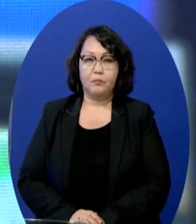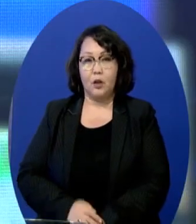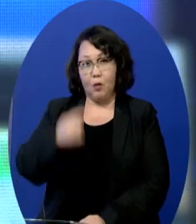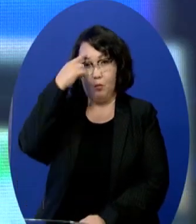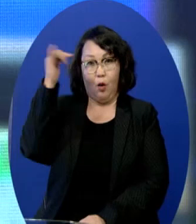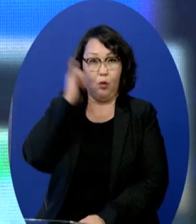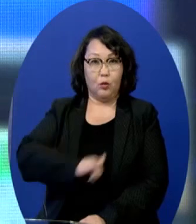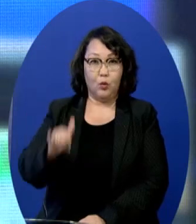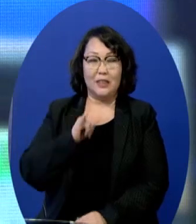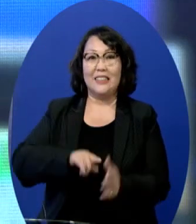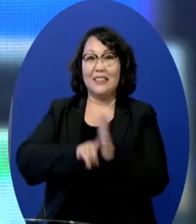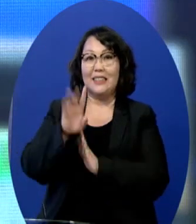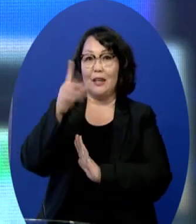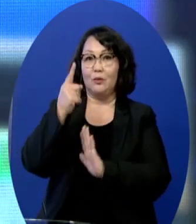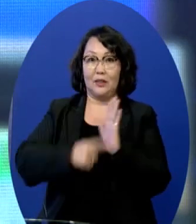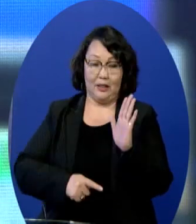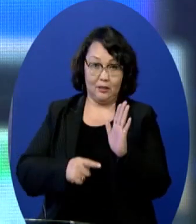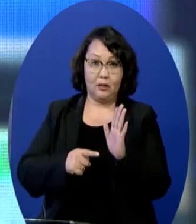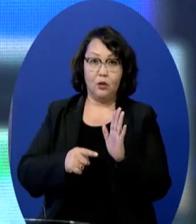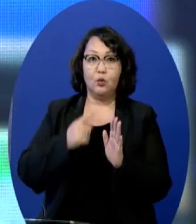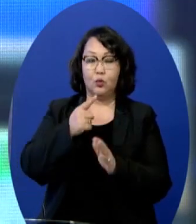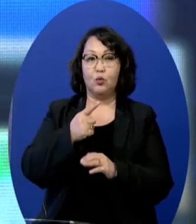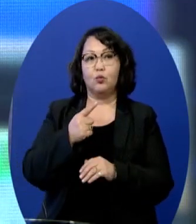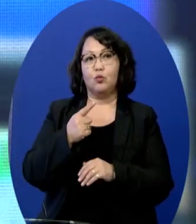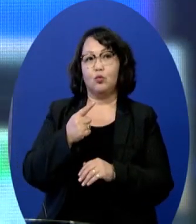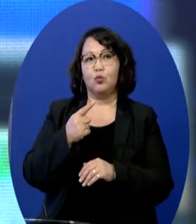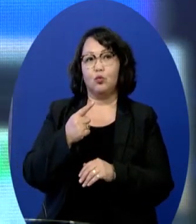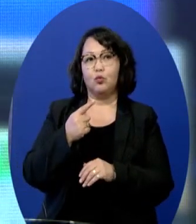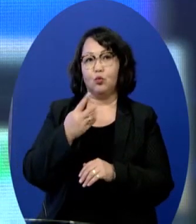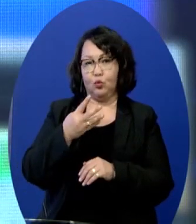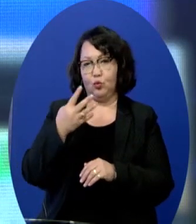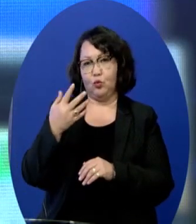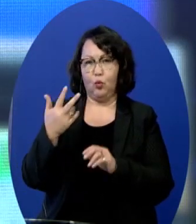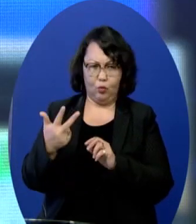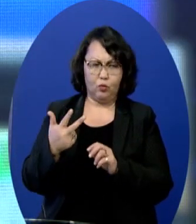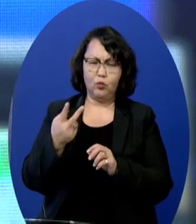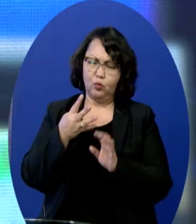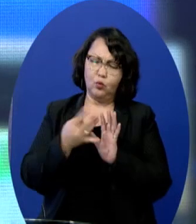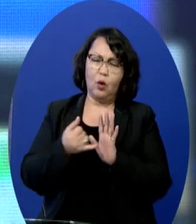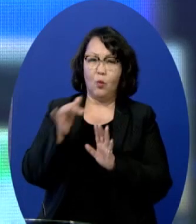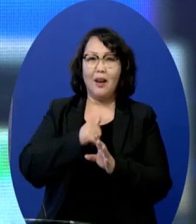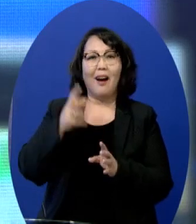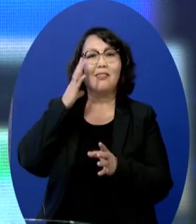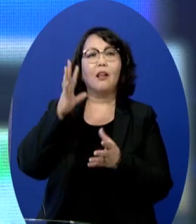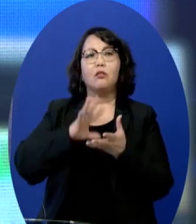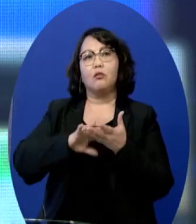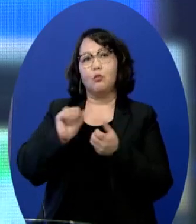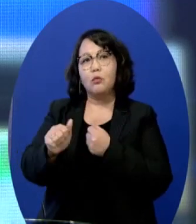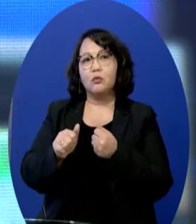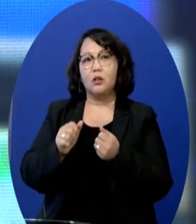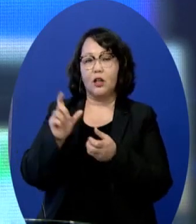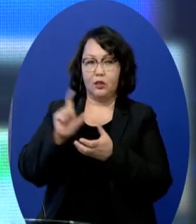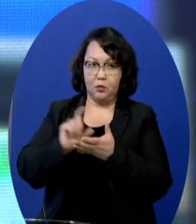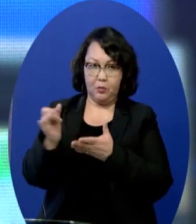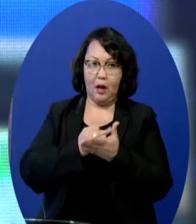Монгол улс энэ оны эхний 11 сард 146 улстай худалдаа хийж гадаад худалдааны бараа эргэлт 11.7 тэрбум Америк долларт